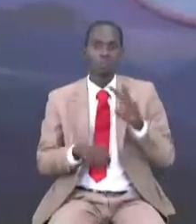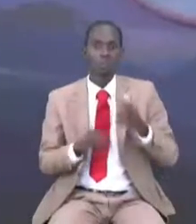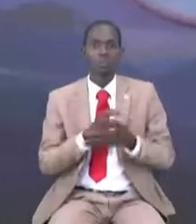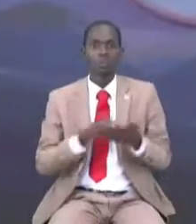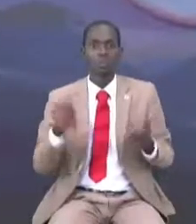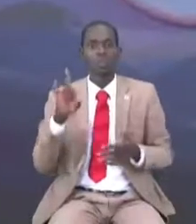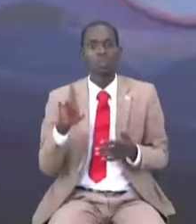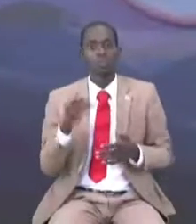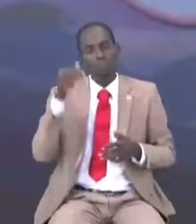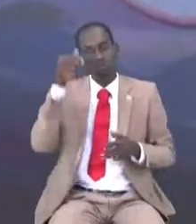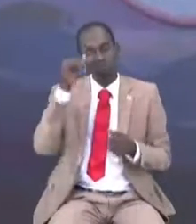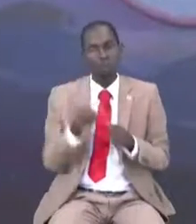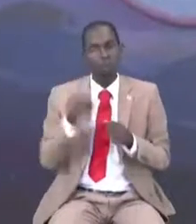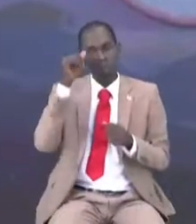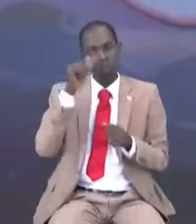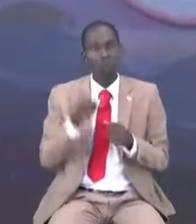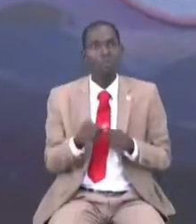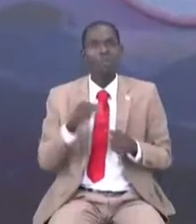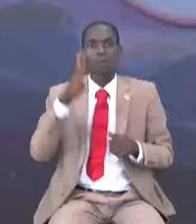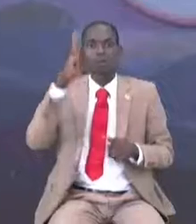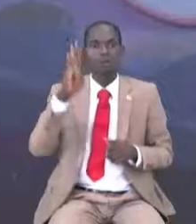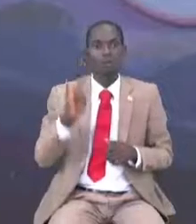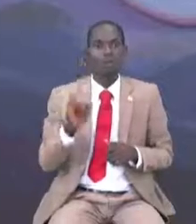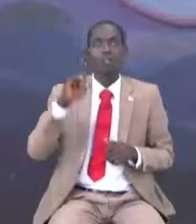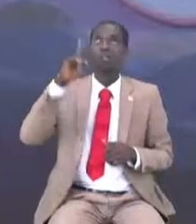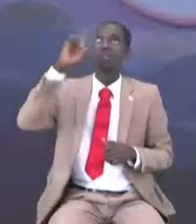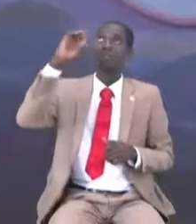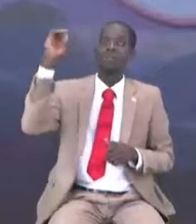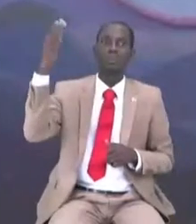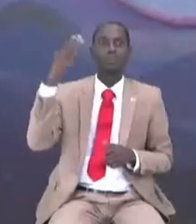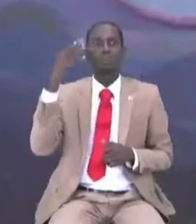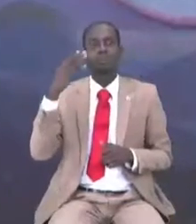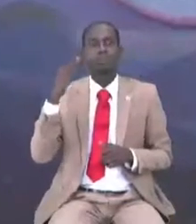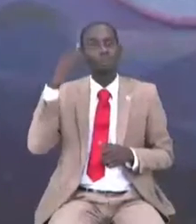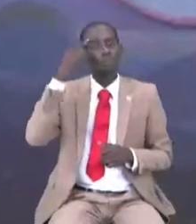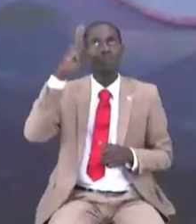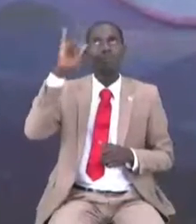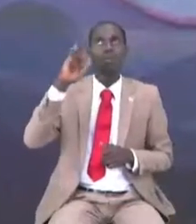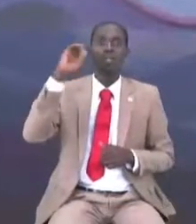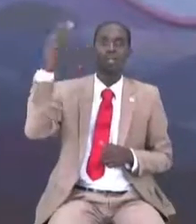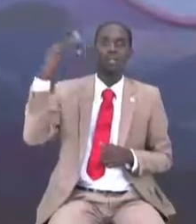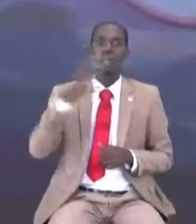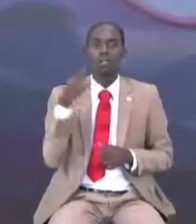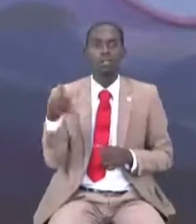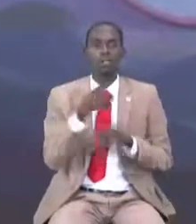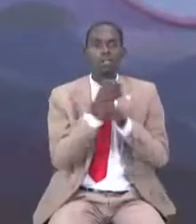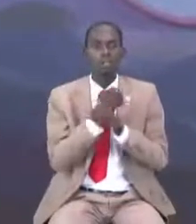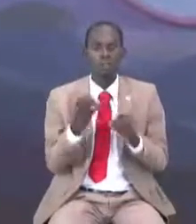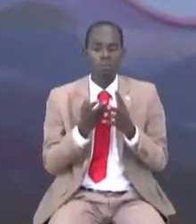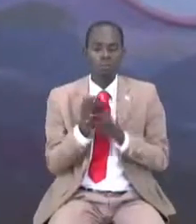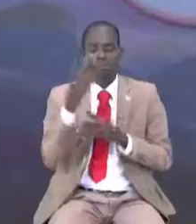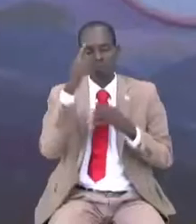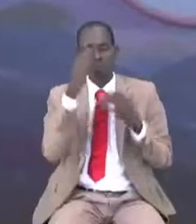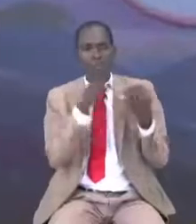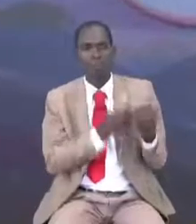de Dieu. La richesse de Christ, de Dieu, aux dépens de Christ. C'est car c'est pas la grâce